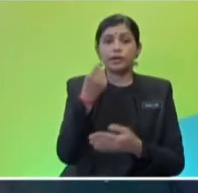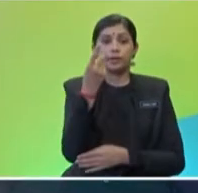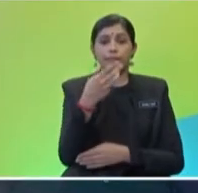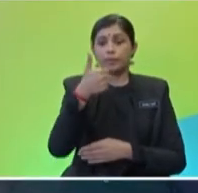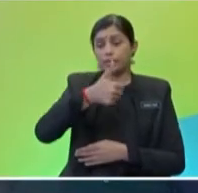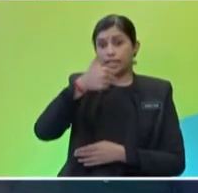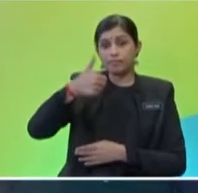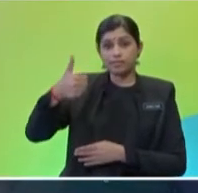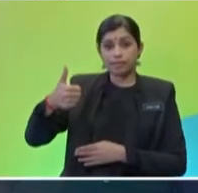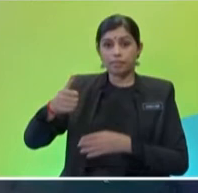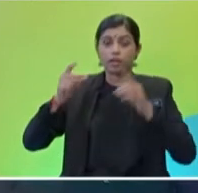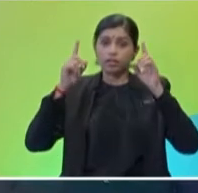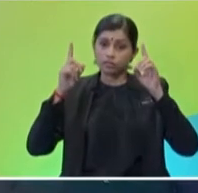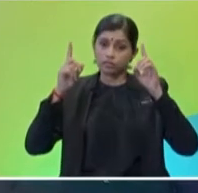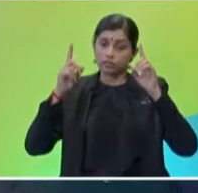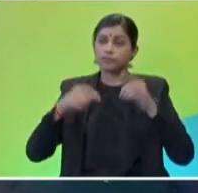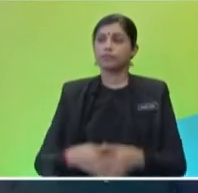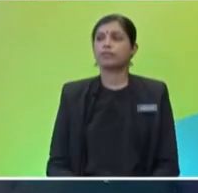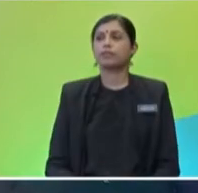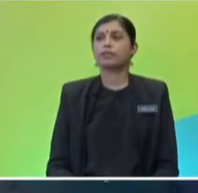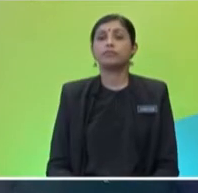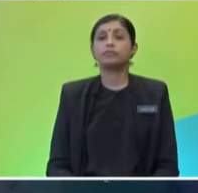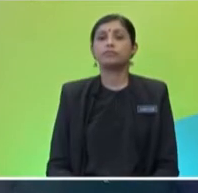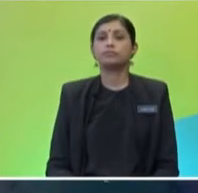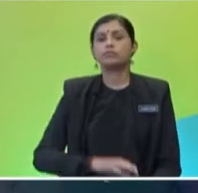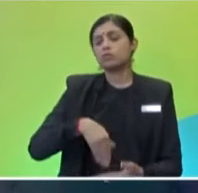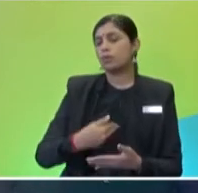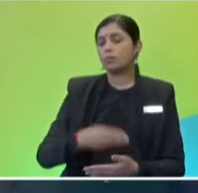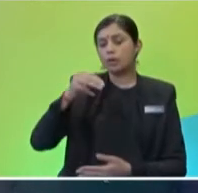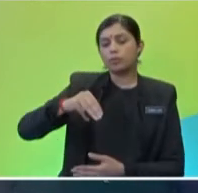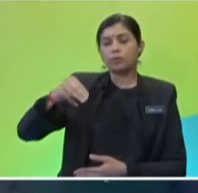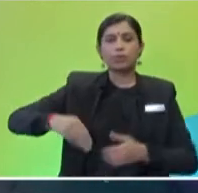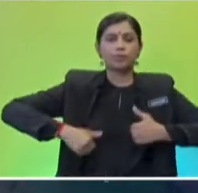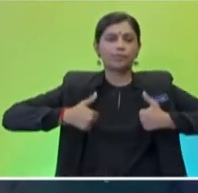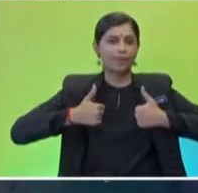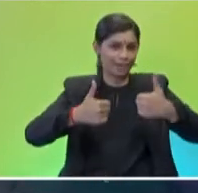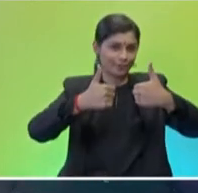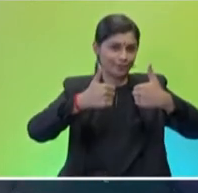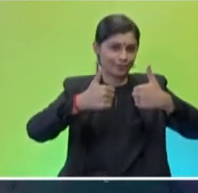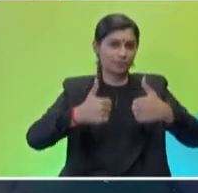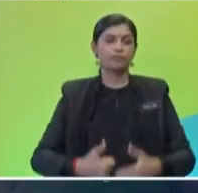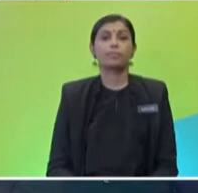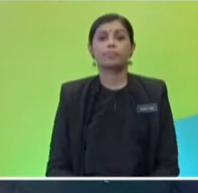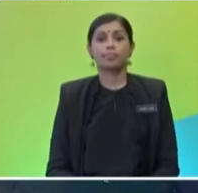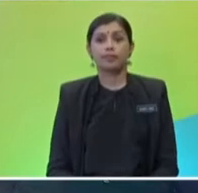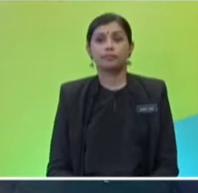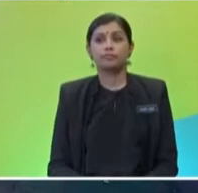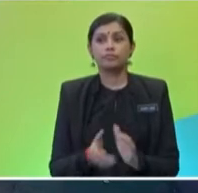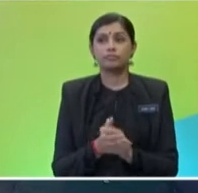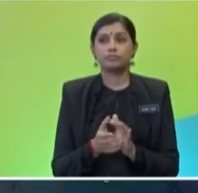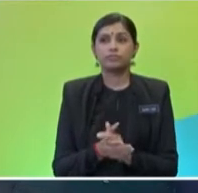semua. Jadi, cikgu pun kita bagi tepuk-tepuk terima kasih untuk mereka, boleh? Boleh, cikgu. Boleh? Boleh, cikgu. Tepuk-tepuk terima